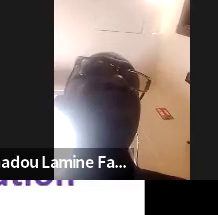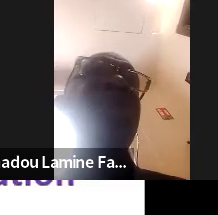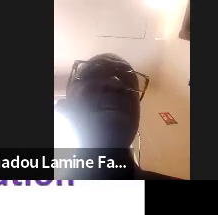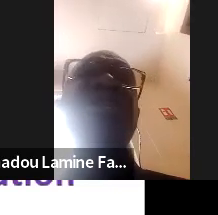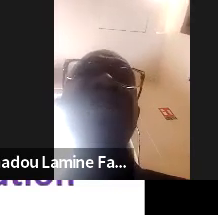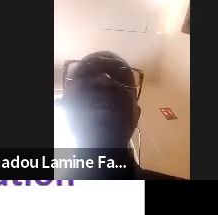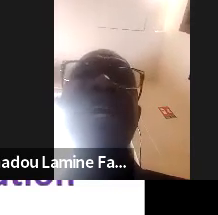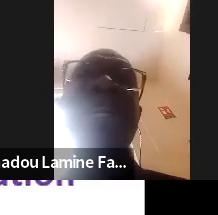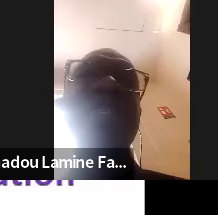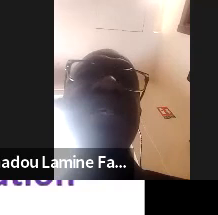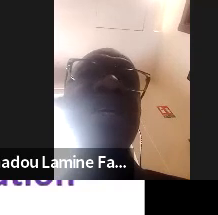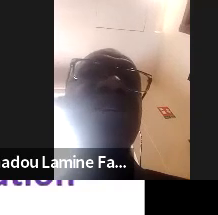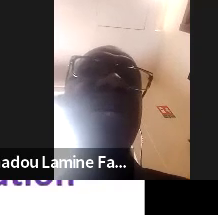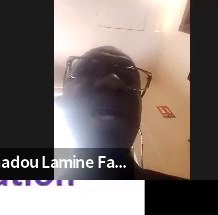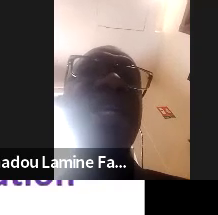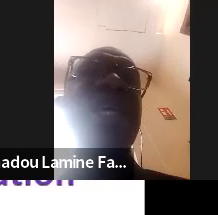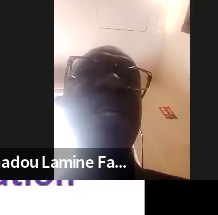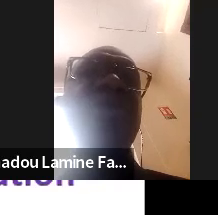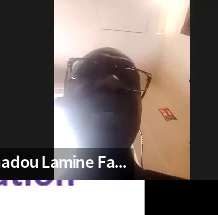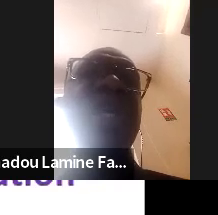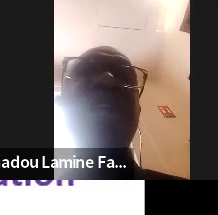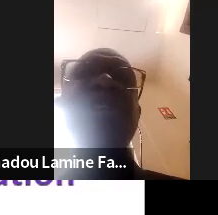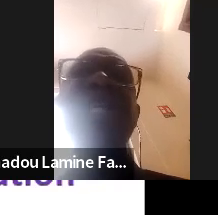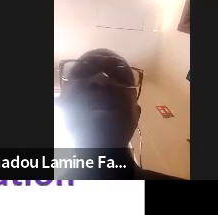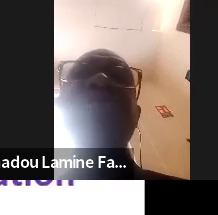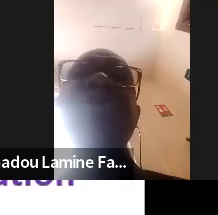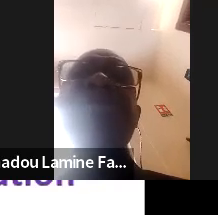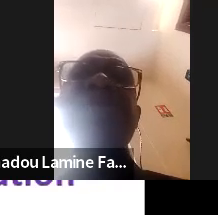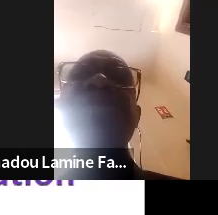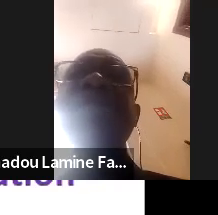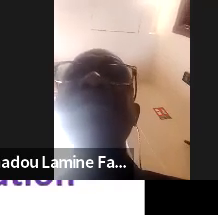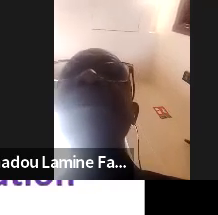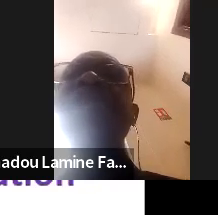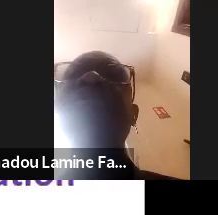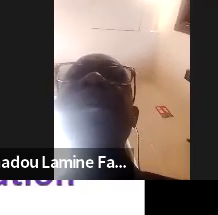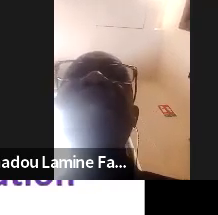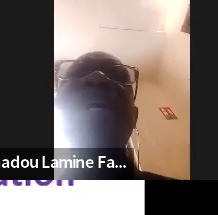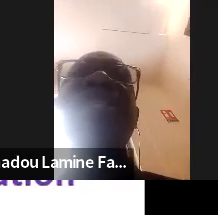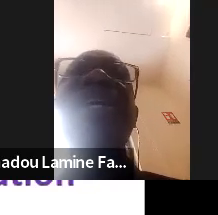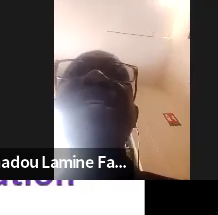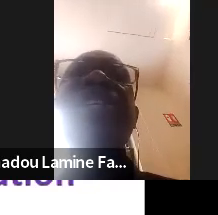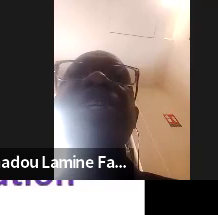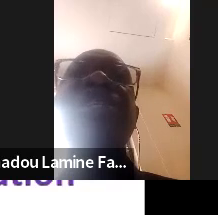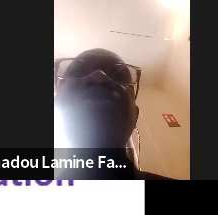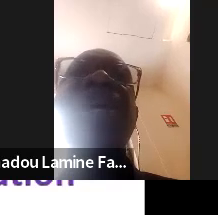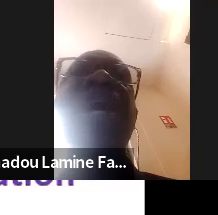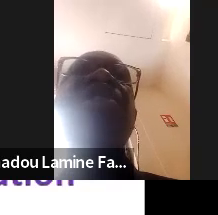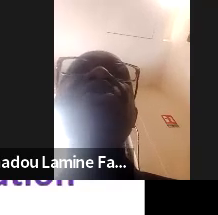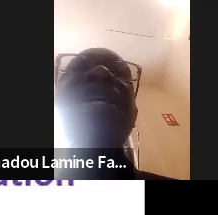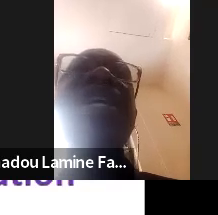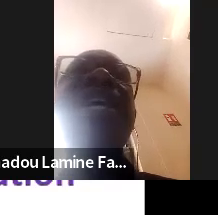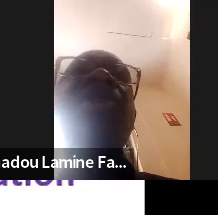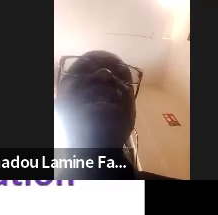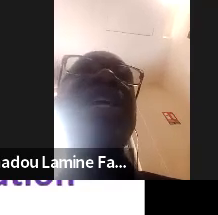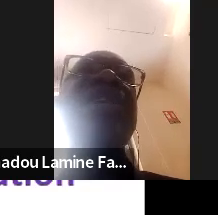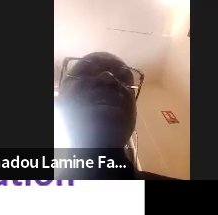ce reporting annuel se fait donc dans la réalité. Chaque année, il y a une évaluation des performances du programme de la carte d'égalité des